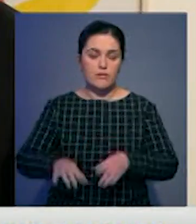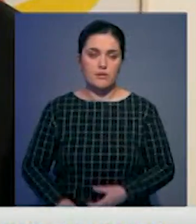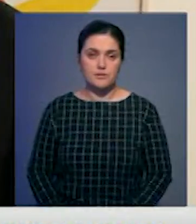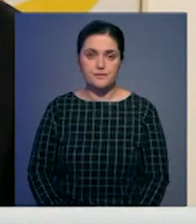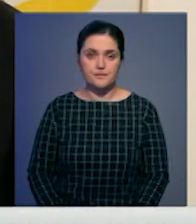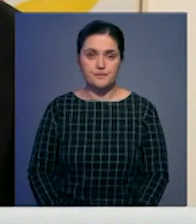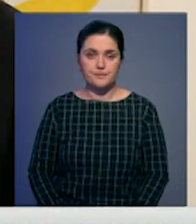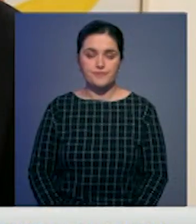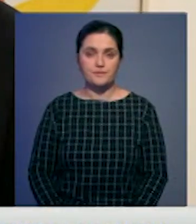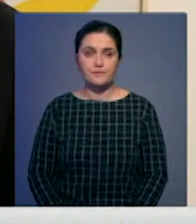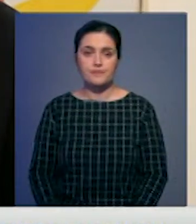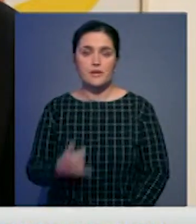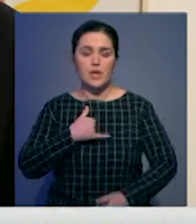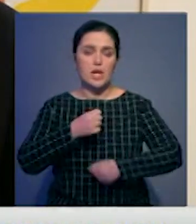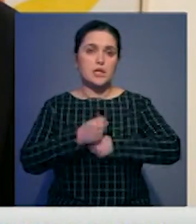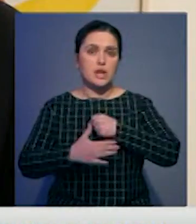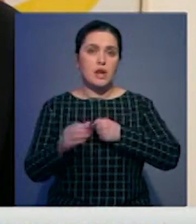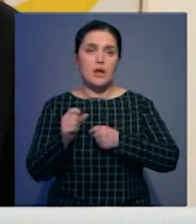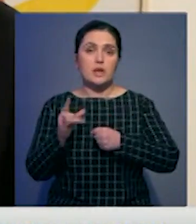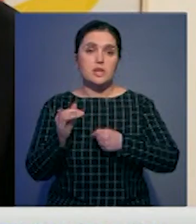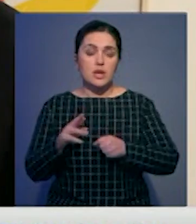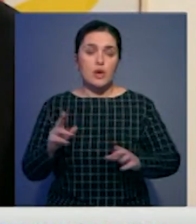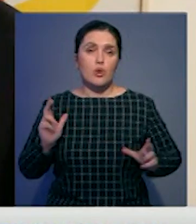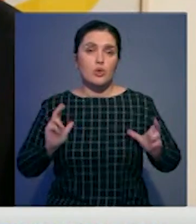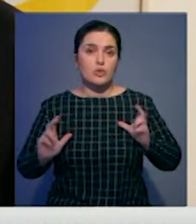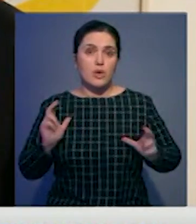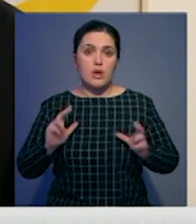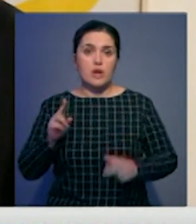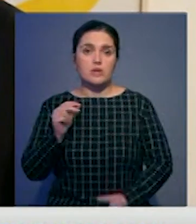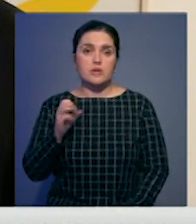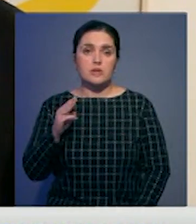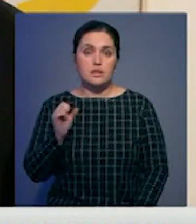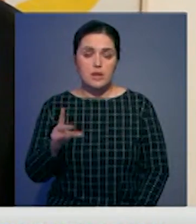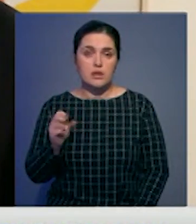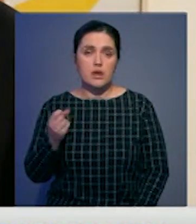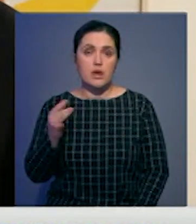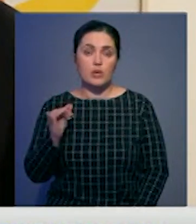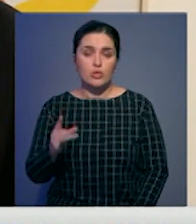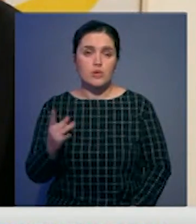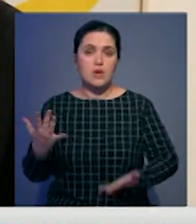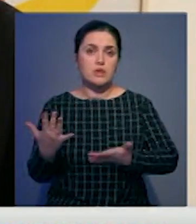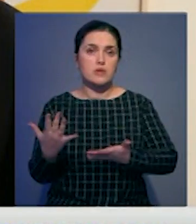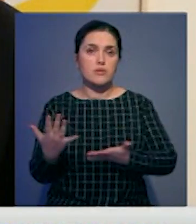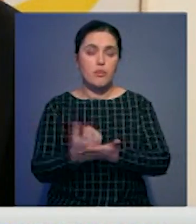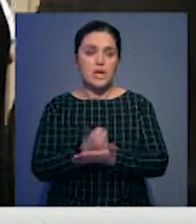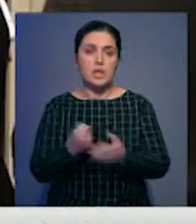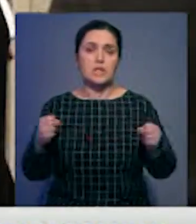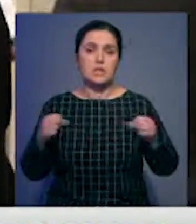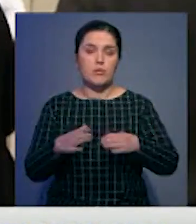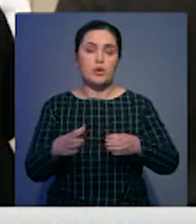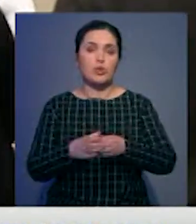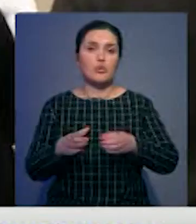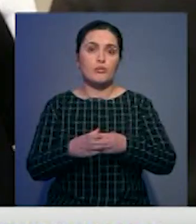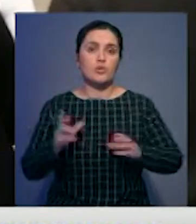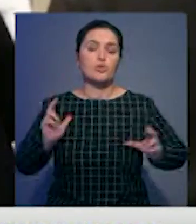Наш регион, Центральная Азия, представлен нашими студентами, Дарханом и Айнур, которые смогли собрать группу наших